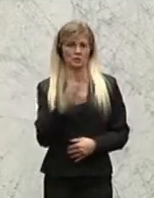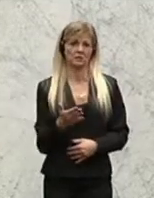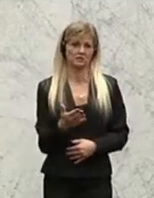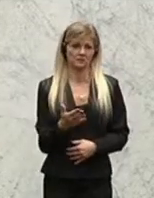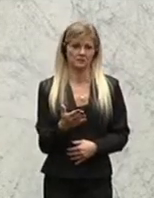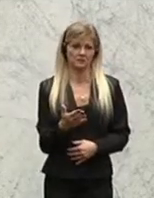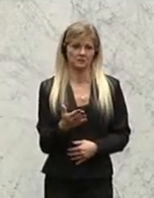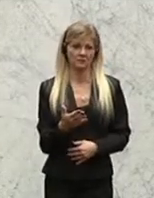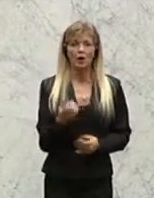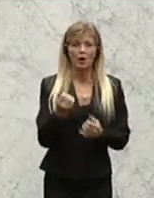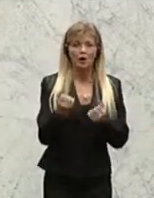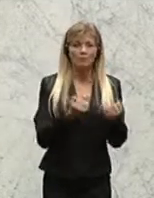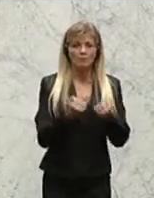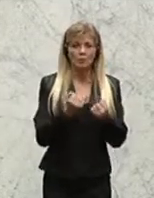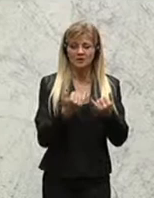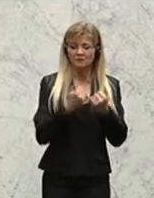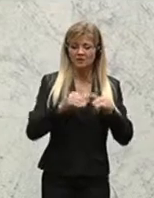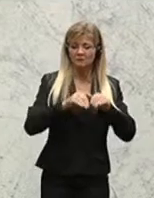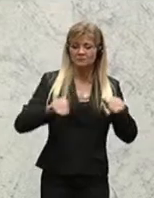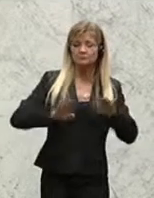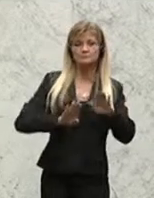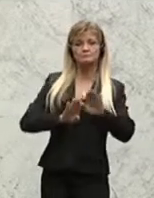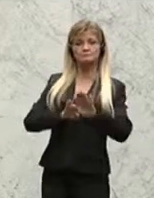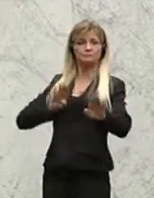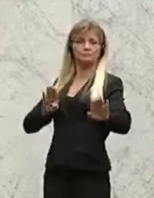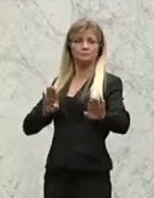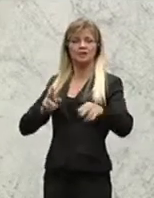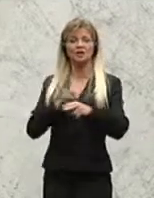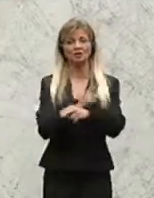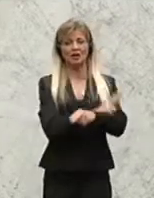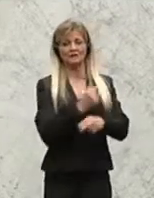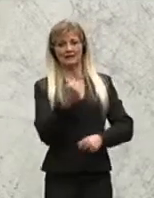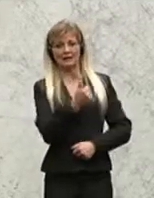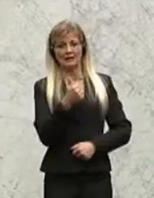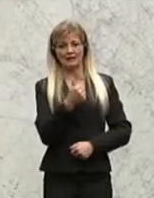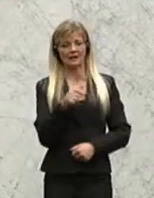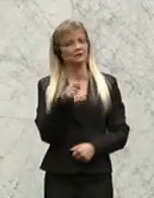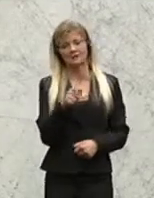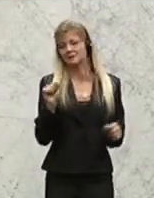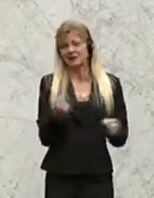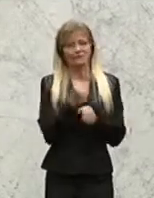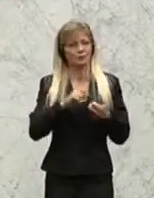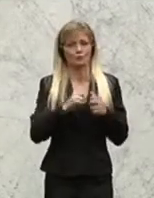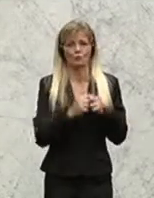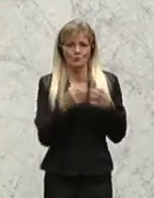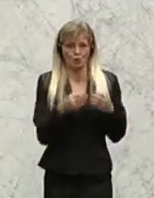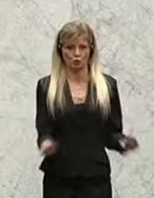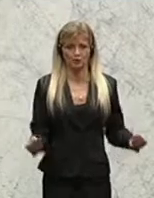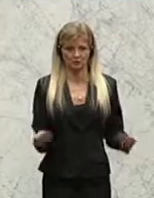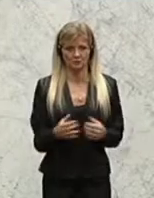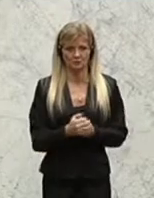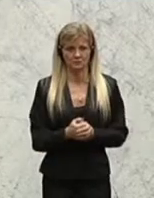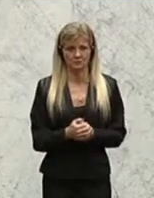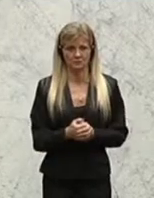des Abgrenzens oder irgendwelche staatlichen Alleingänge lösen sicherlich keine Probleme. Die